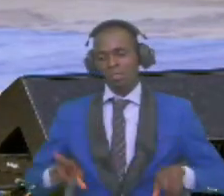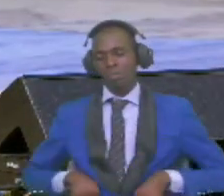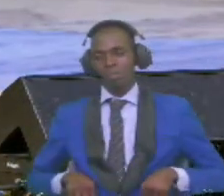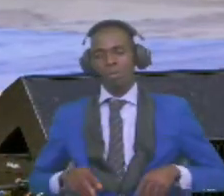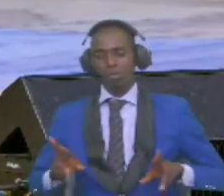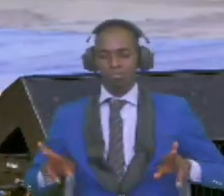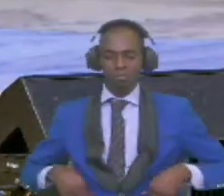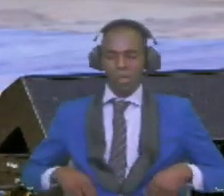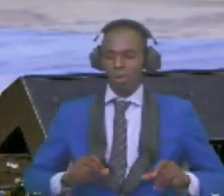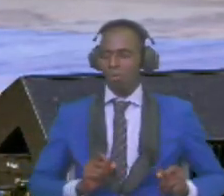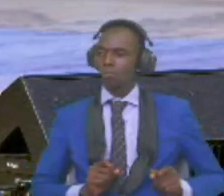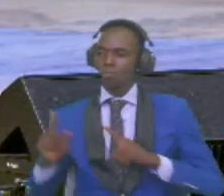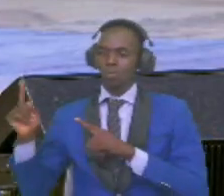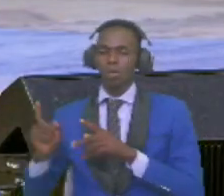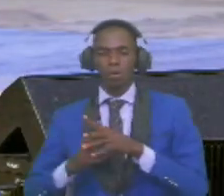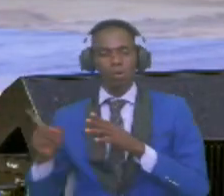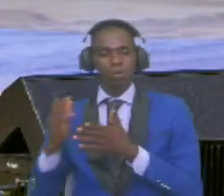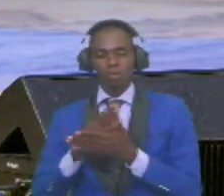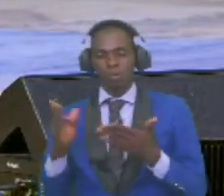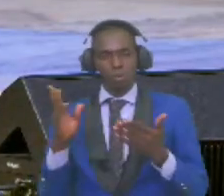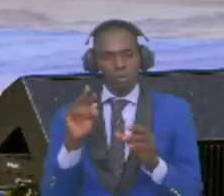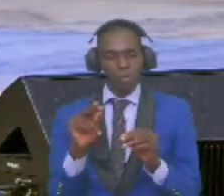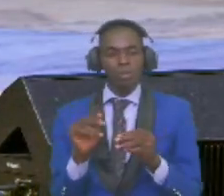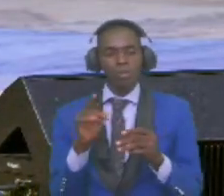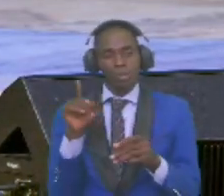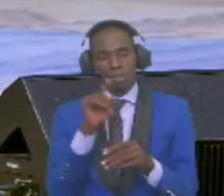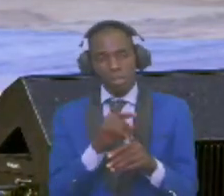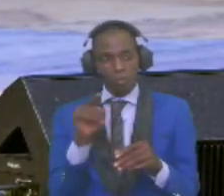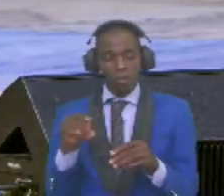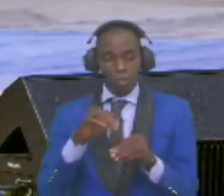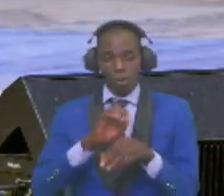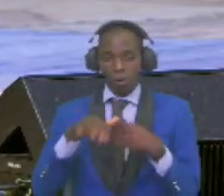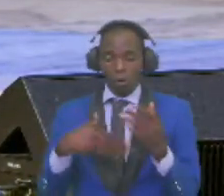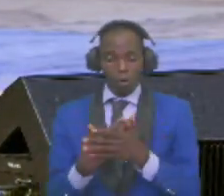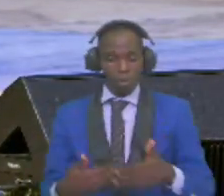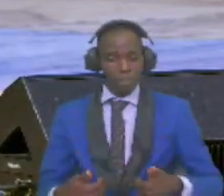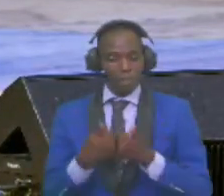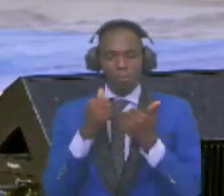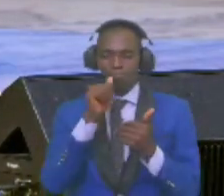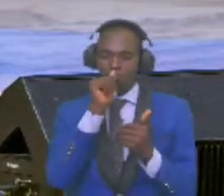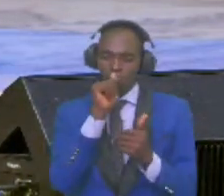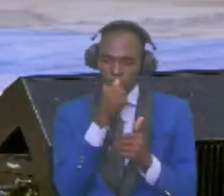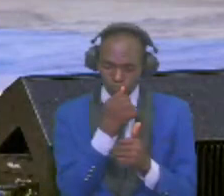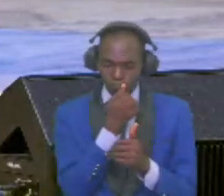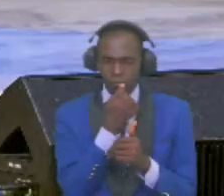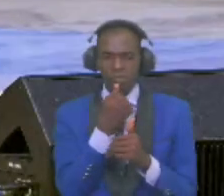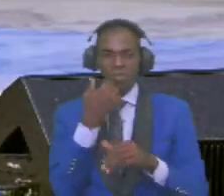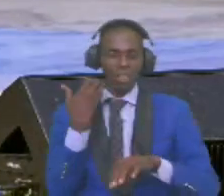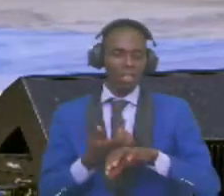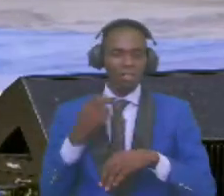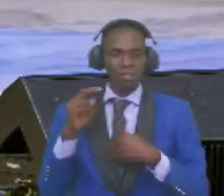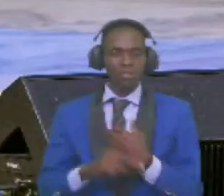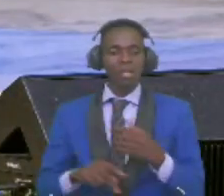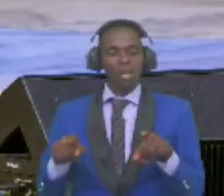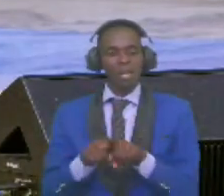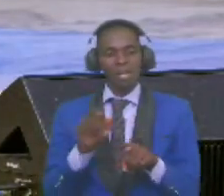parce que ça c'est des fils hollande non c'est d'ici que souffre avec moi comme un bon soldat de